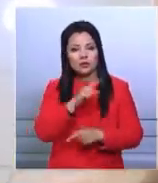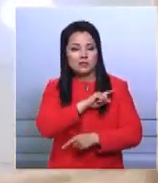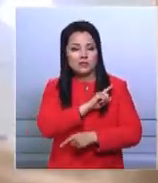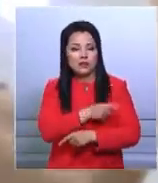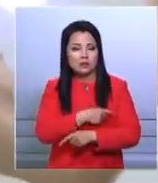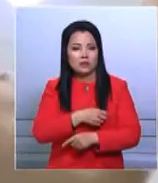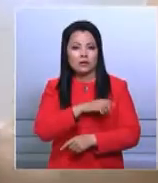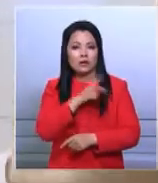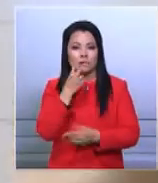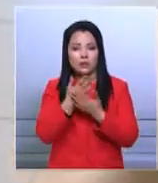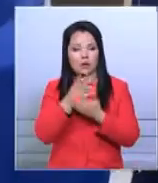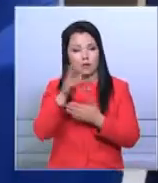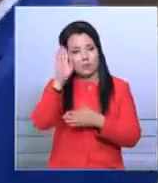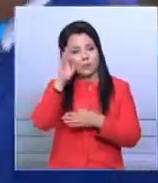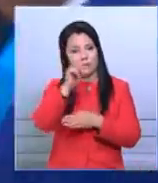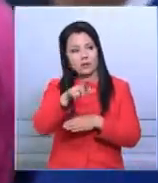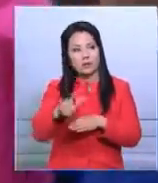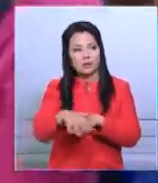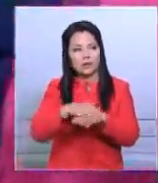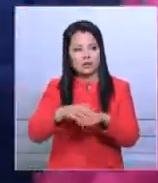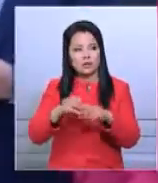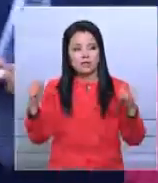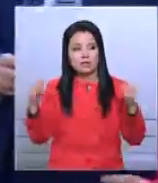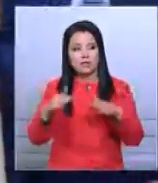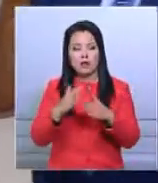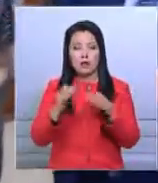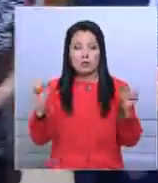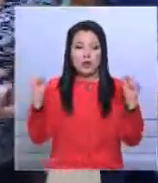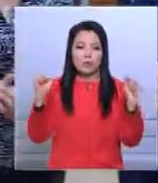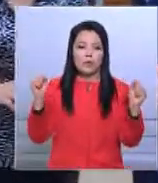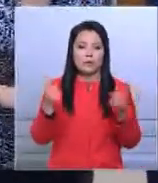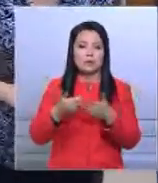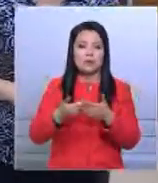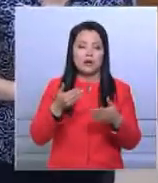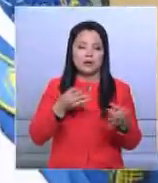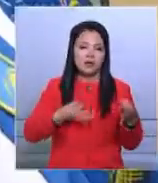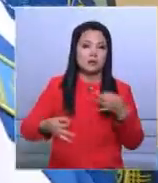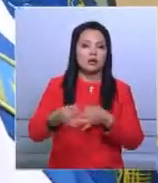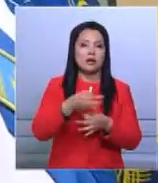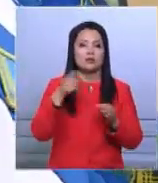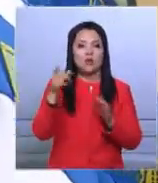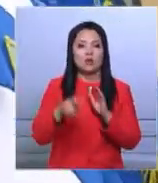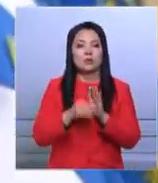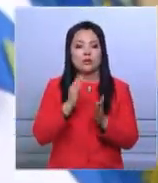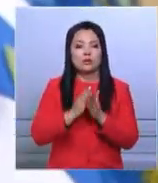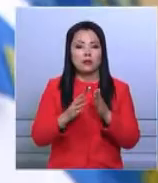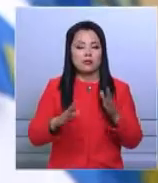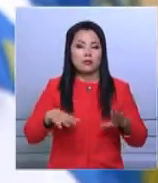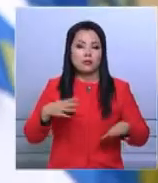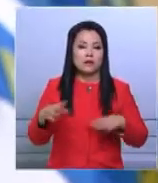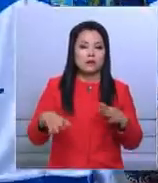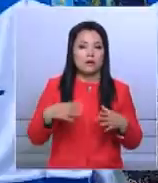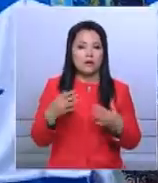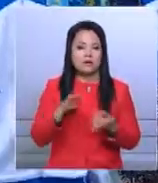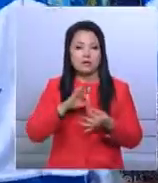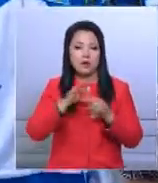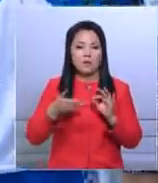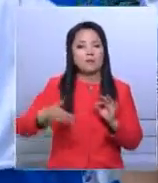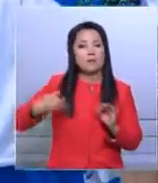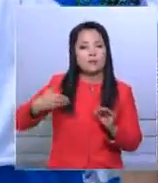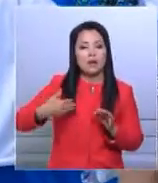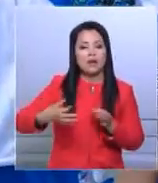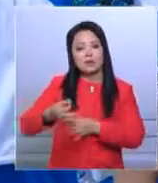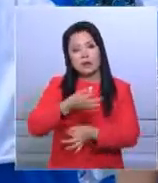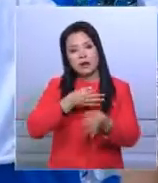тоқпақтай жігіттері де жинаған. Сірә спорт тақырыбында сөз саптамас бұрын депутаттарға дене шынықтырудың пайдасын іс жүзінде көрсетуді